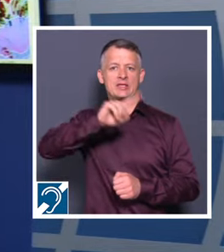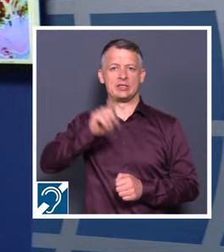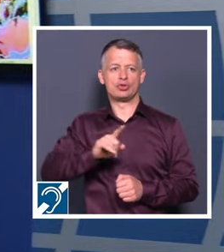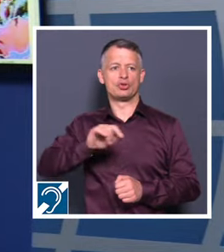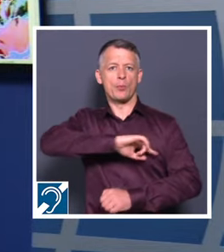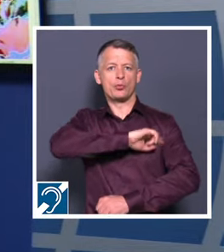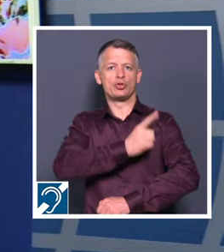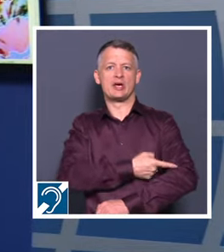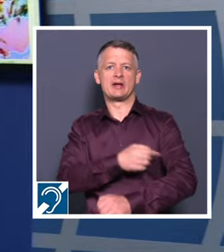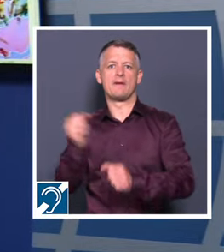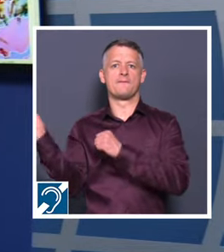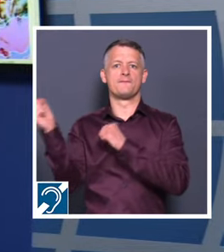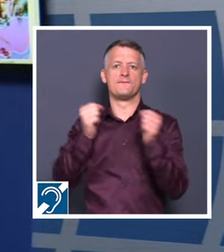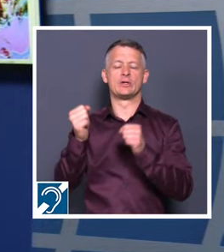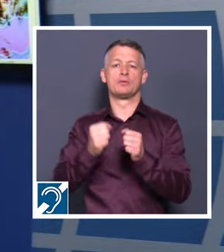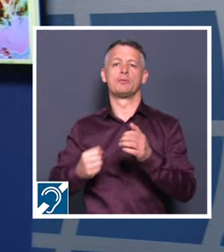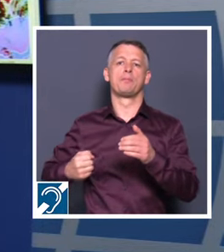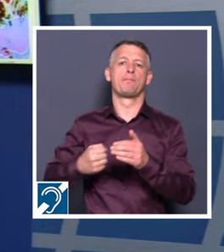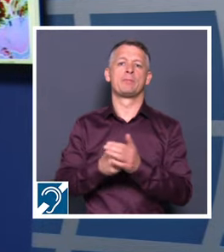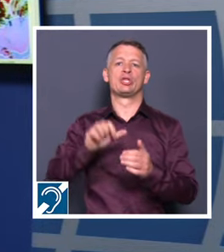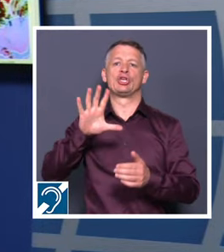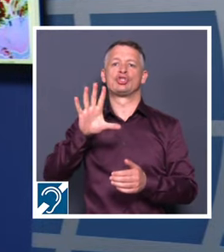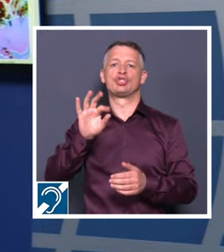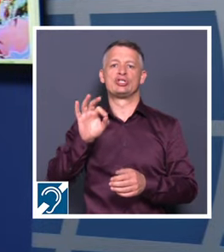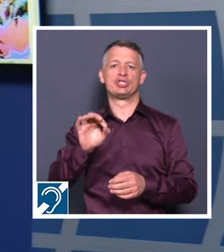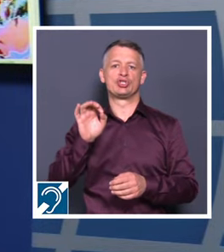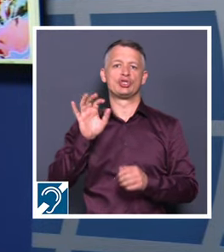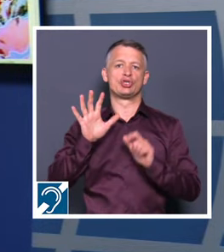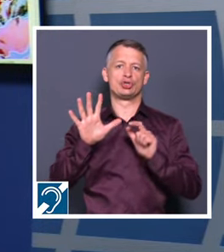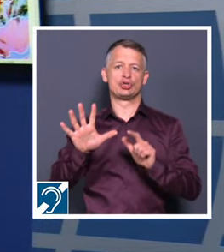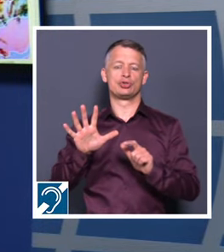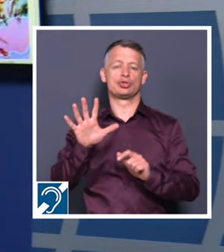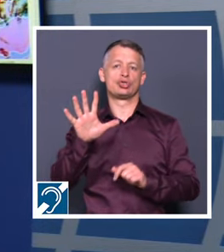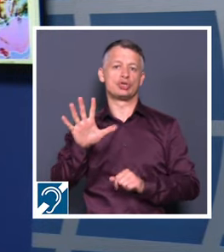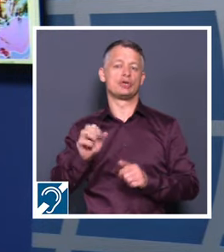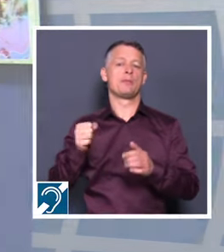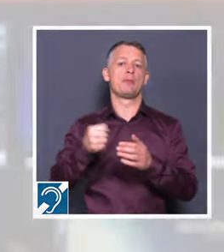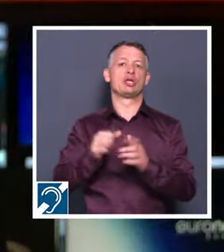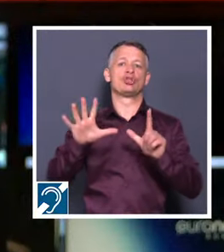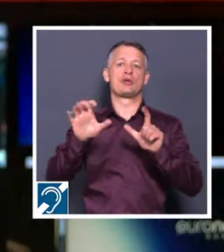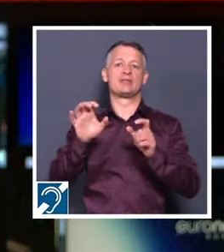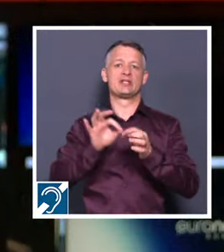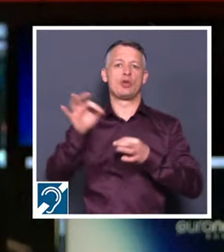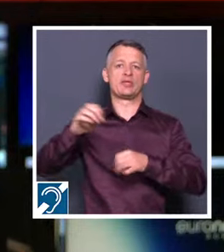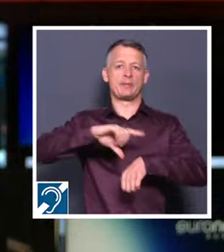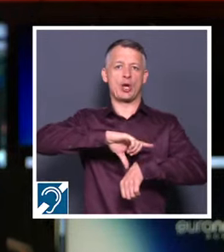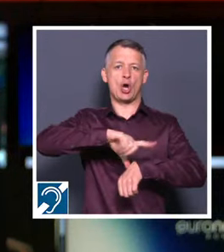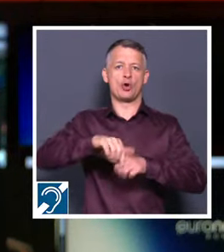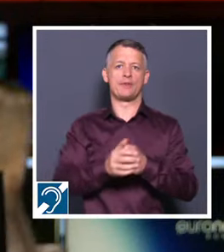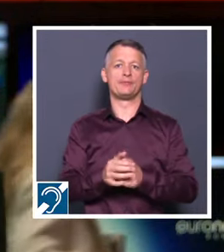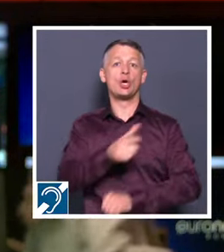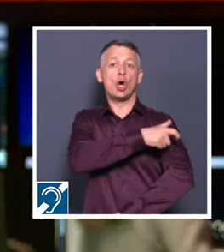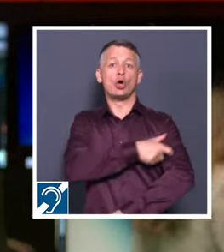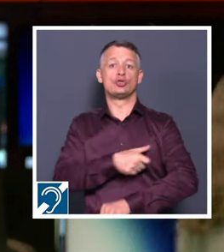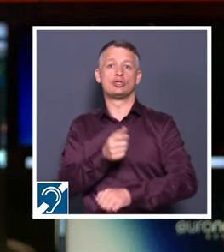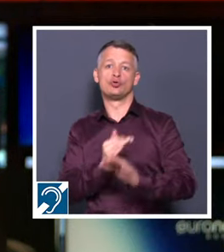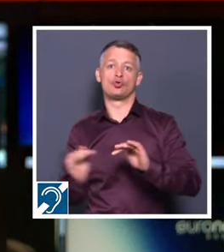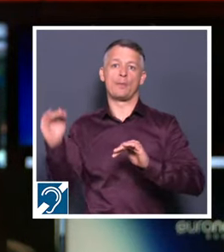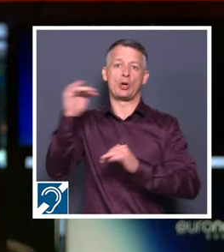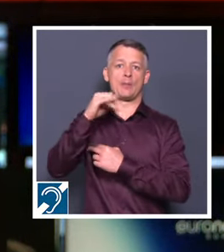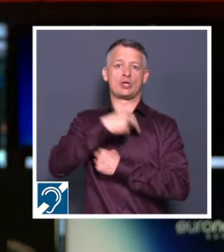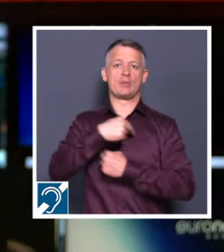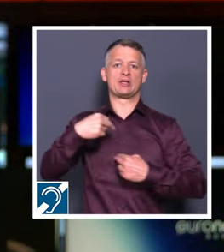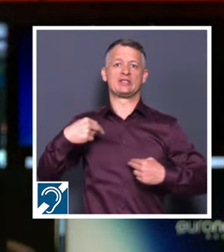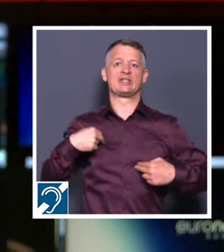ale vântului cu rafale de 55-70 de km pe oră. Consiliul Superior al